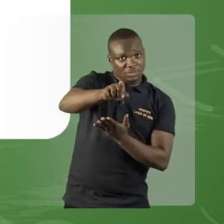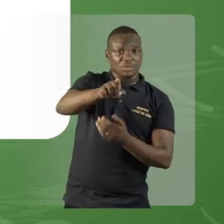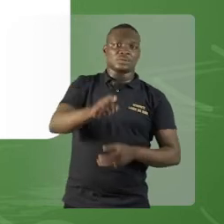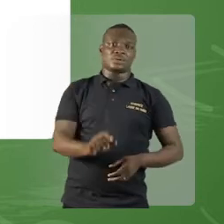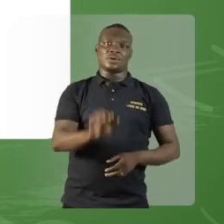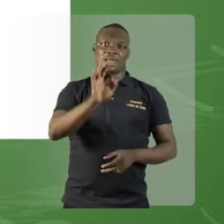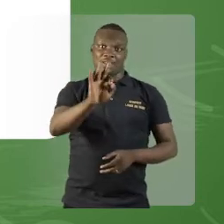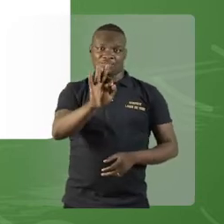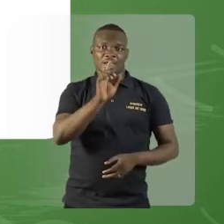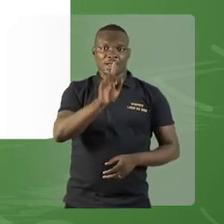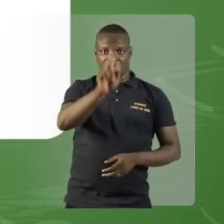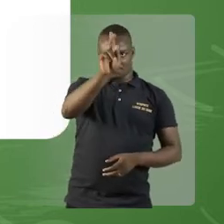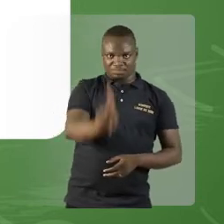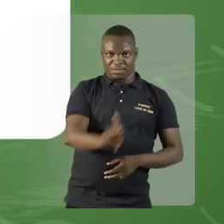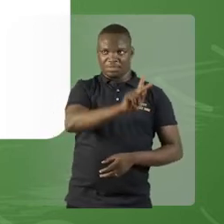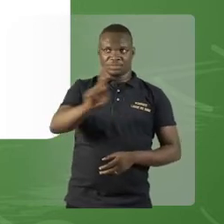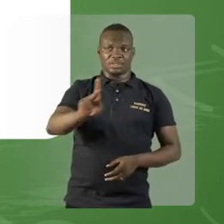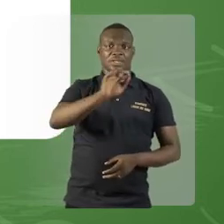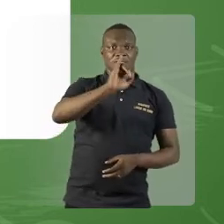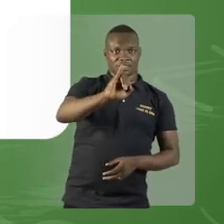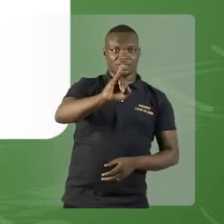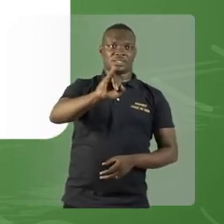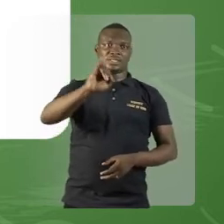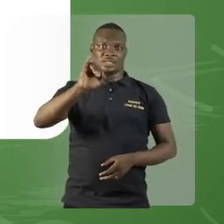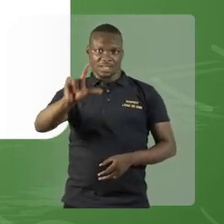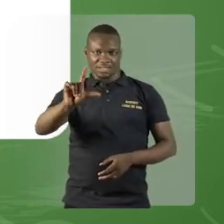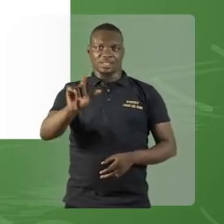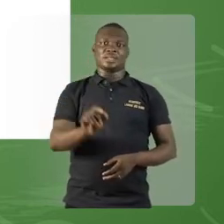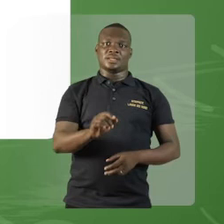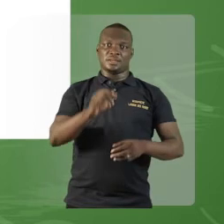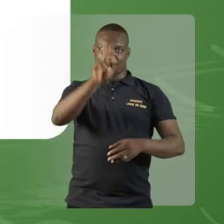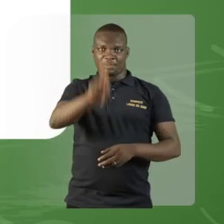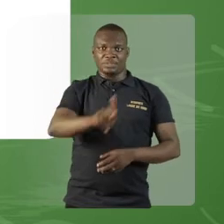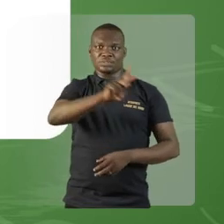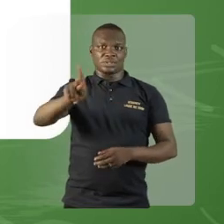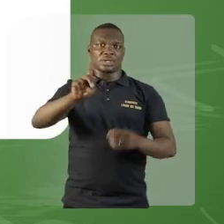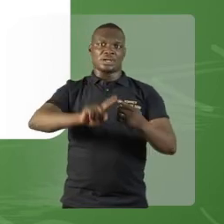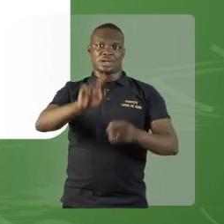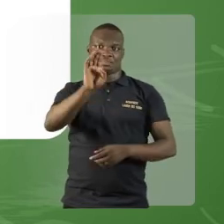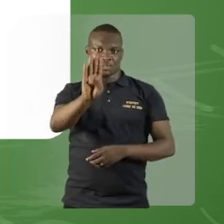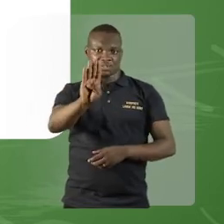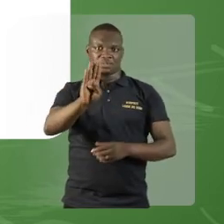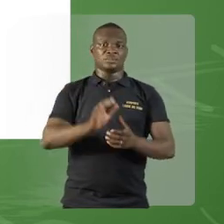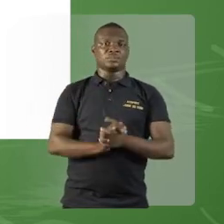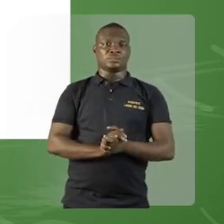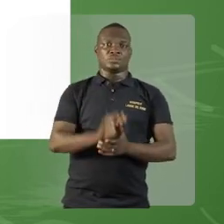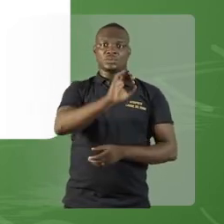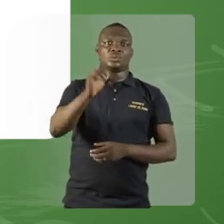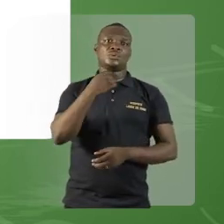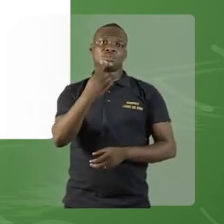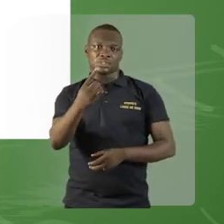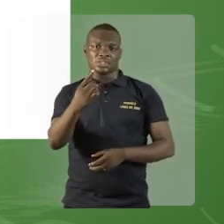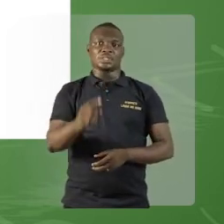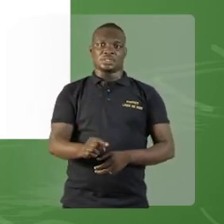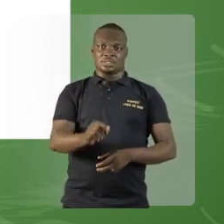est perpendiculaire à IL et perpendiculaire à B. On dit que F est perpendiculaire au plan défini